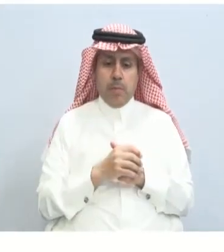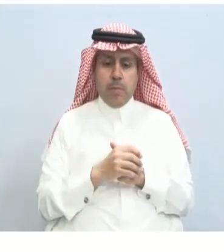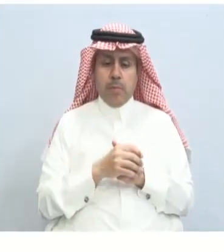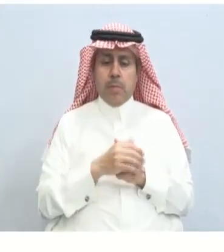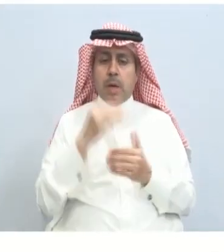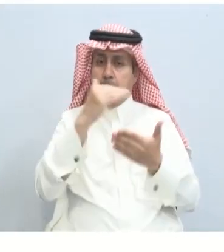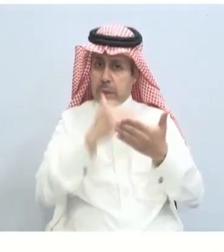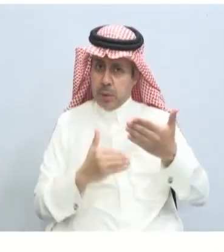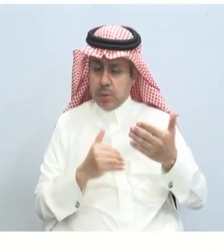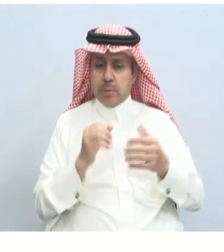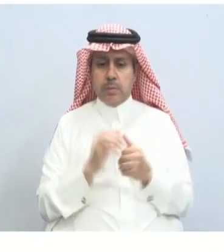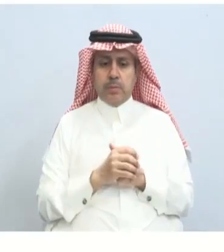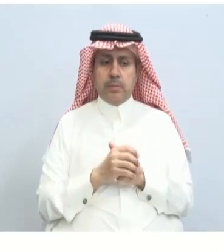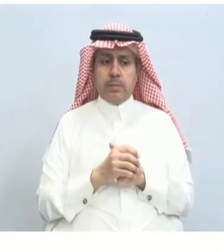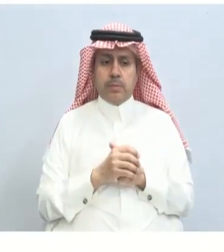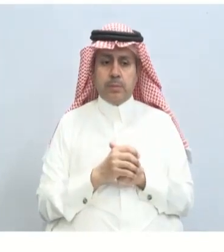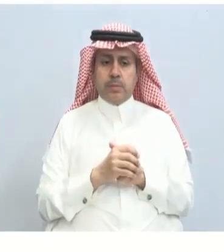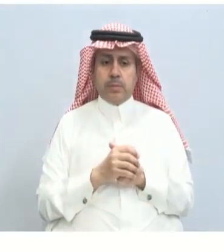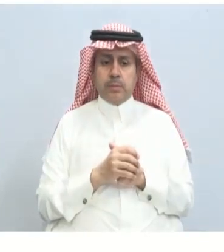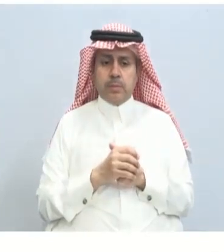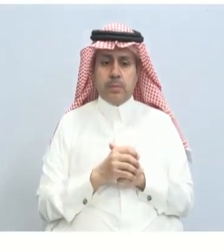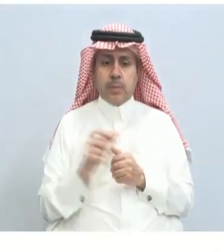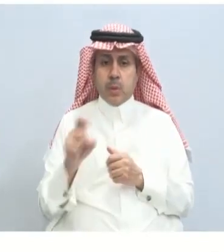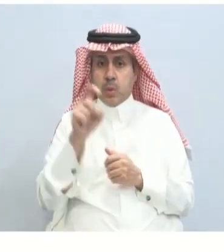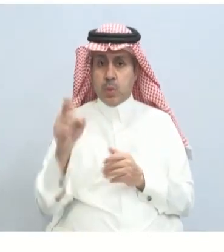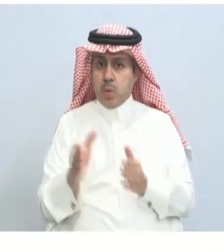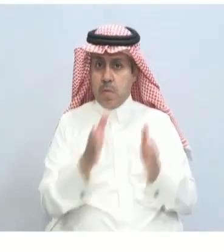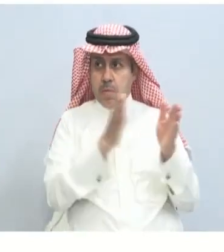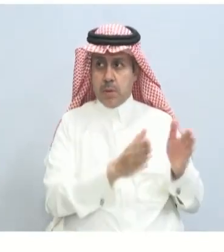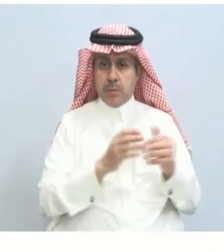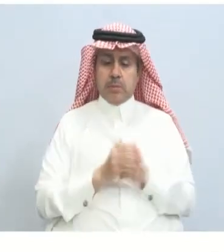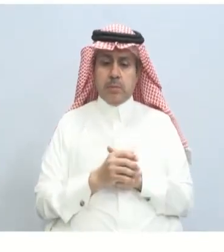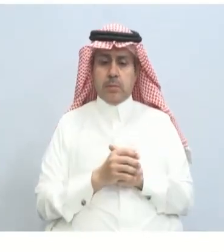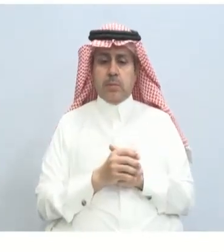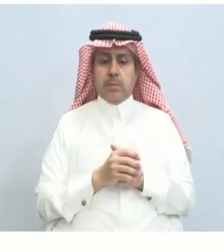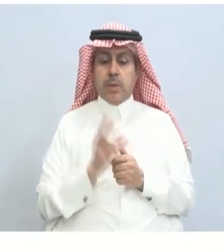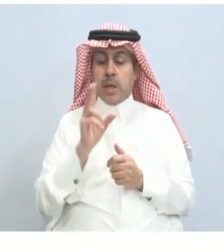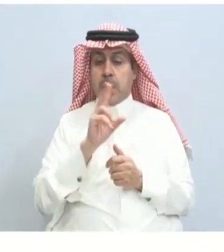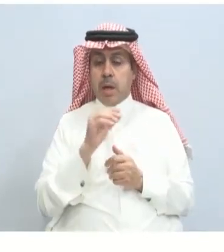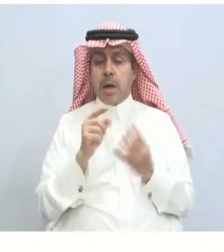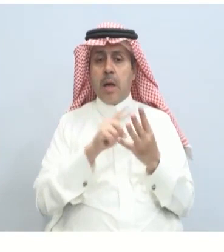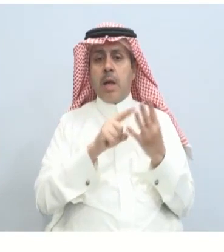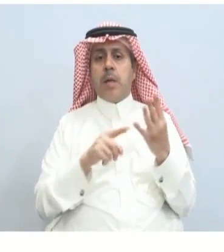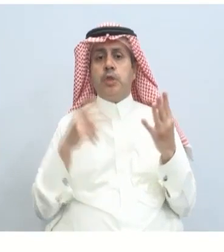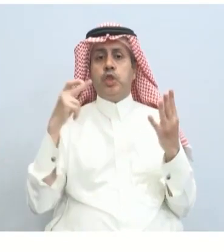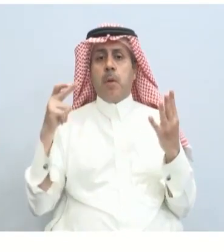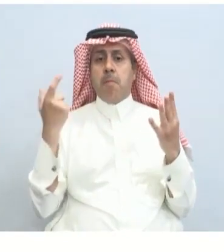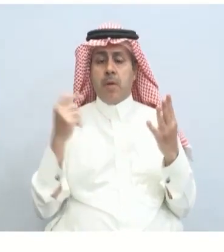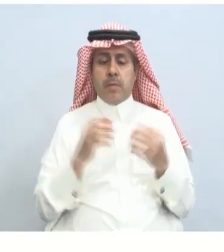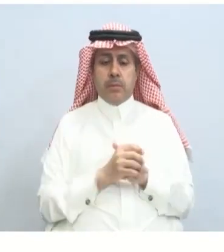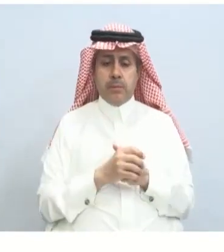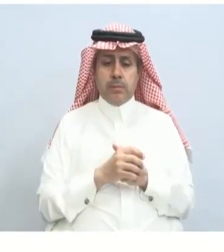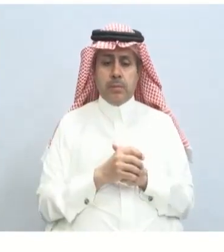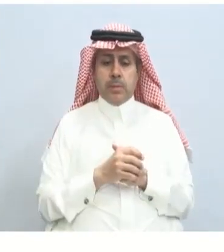الخطوات المطلوبه نشوف السؤال اللي بعده قالك اي القيم الاتيه تصلح لان تكون قيمه